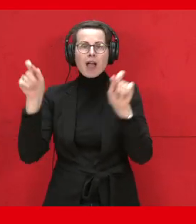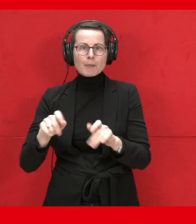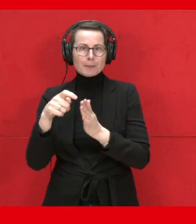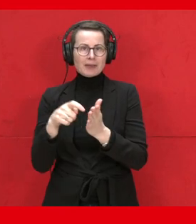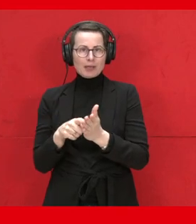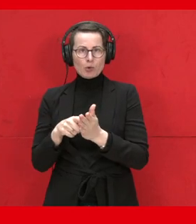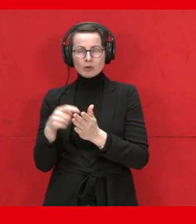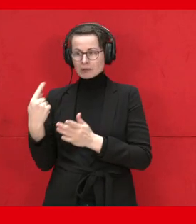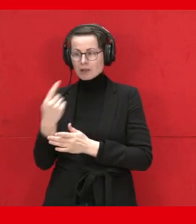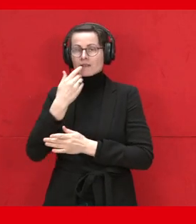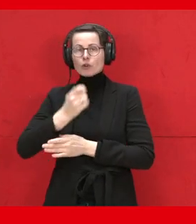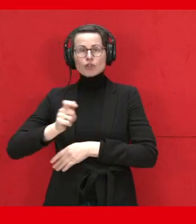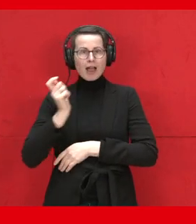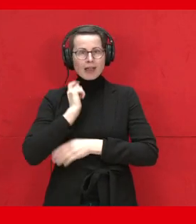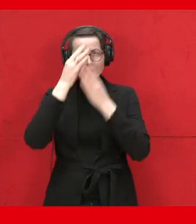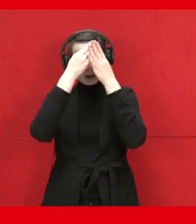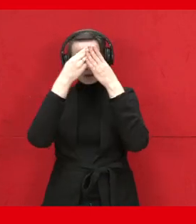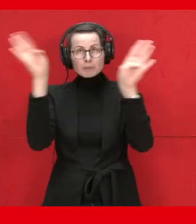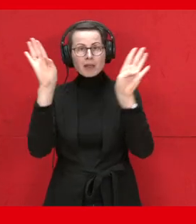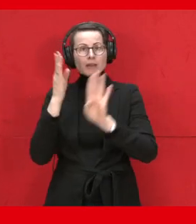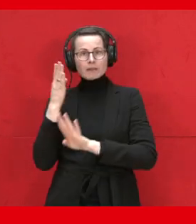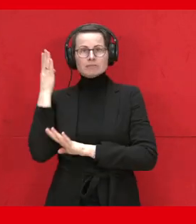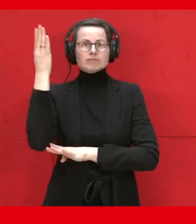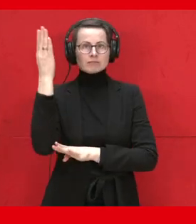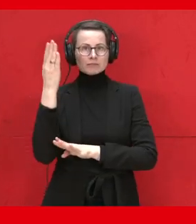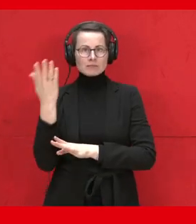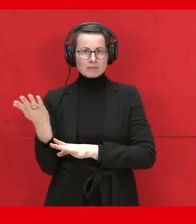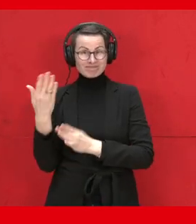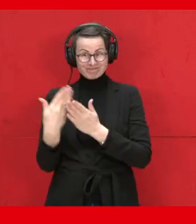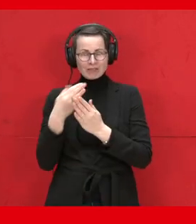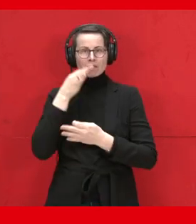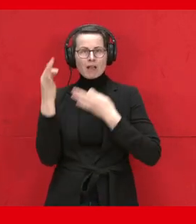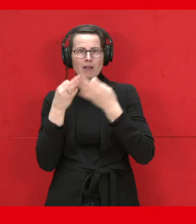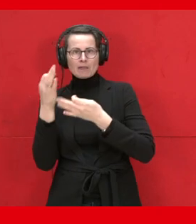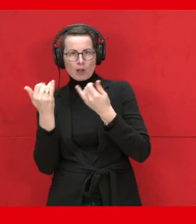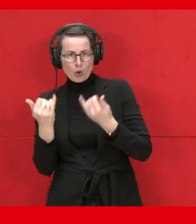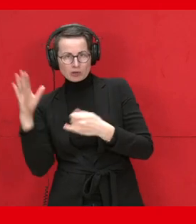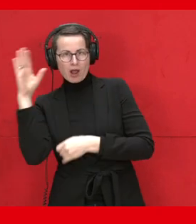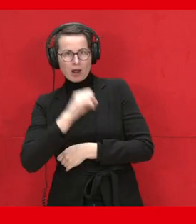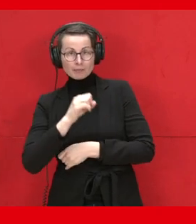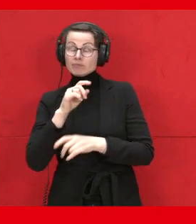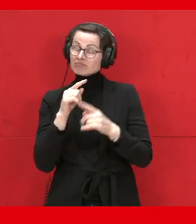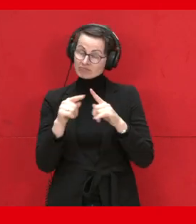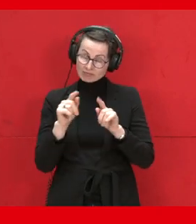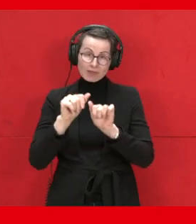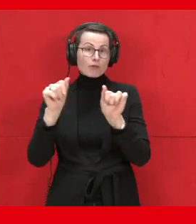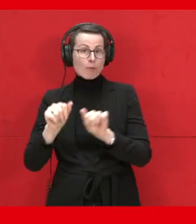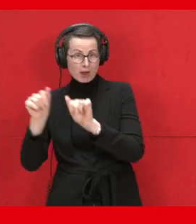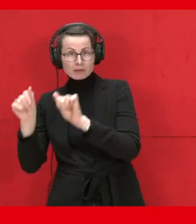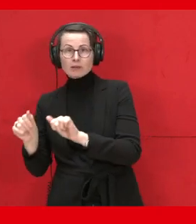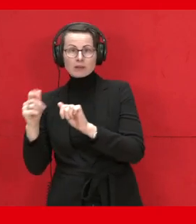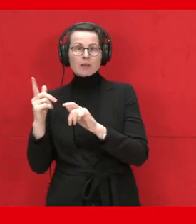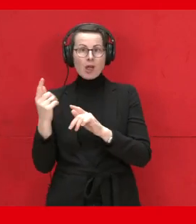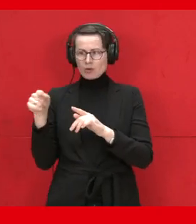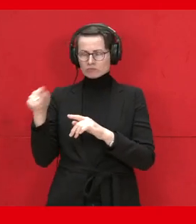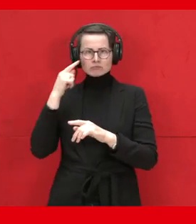damit sie eigene Perspektiven für die Zukunft entwickeln können? Diese Fragen werden wir stellen, in anderen Formaten weiterentwickeln, denn auch die